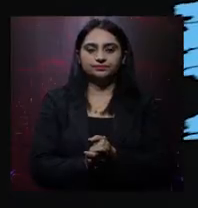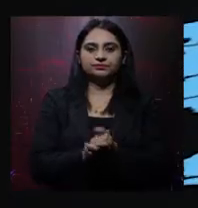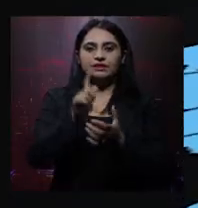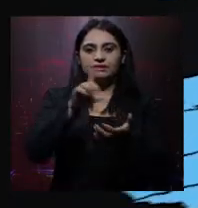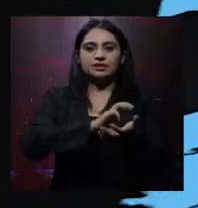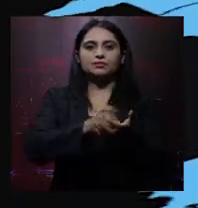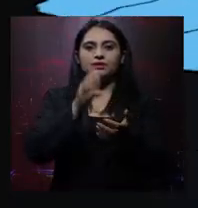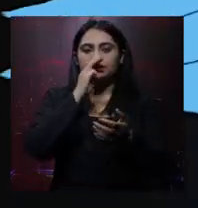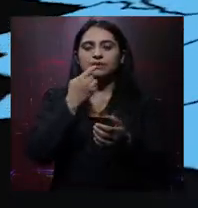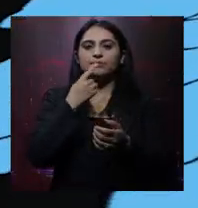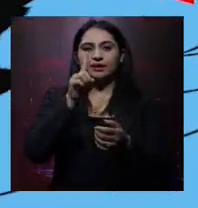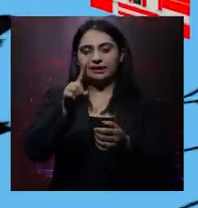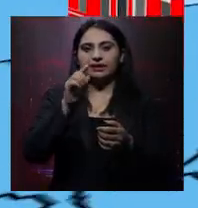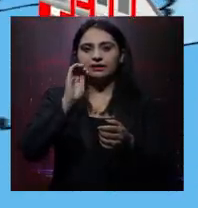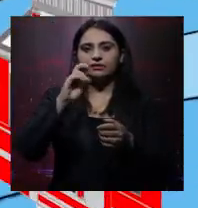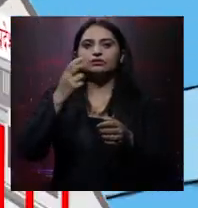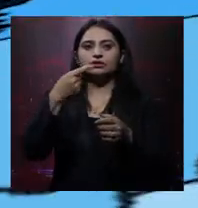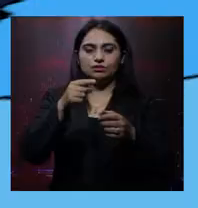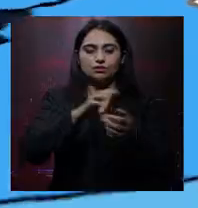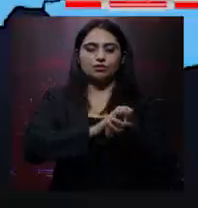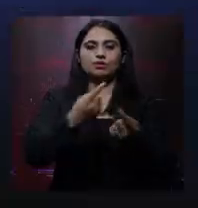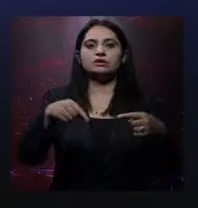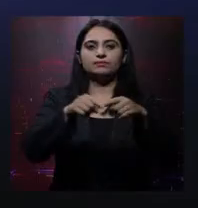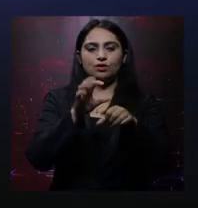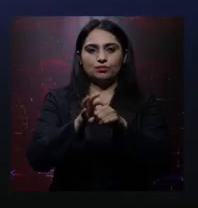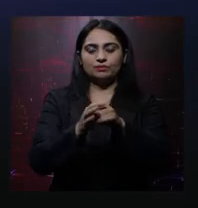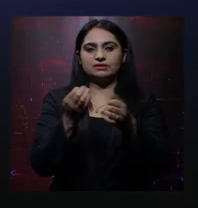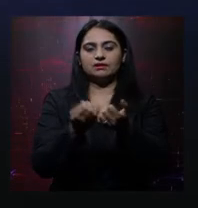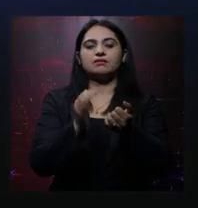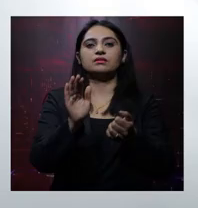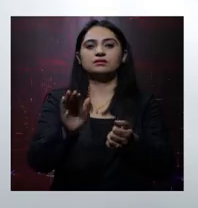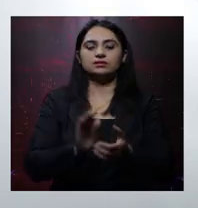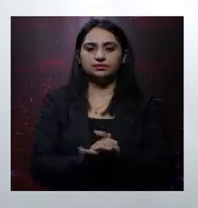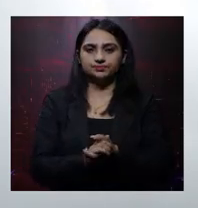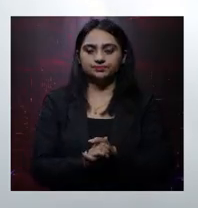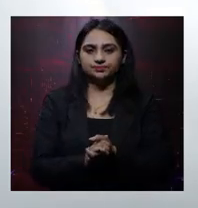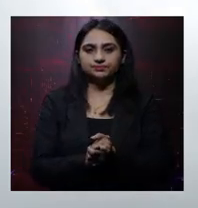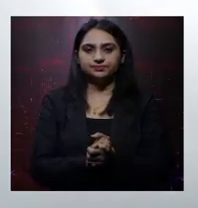सात प्रदेशमा भने एक सदनात्मक प्रदेश सभाको व्यवस्था गरिएको छ।